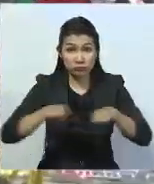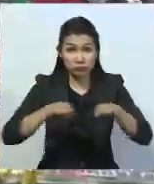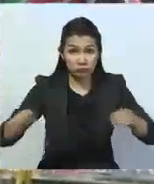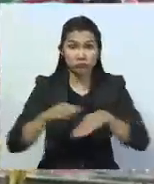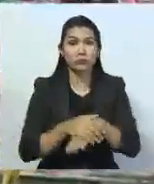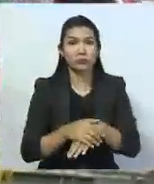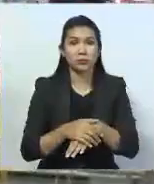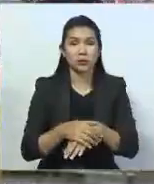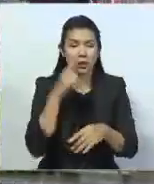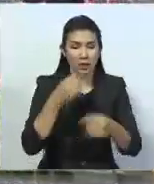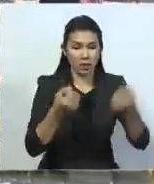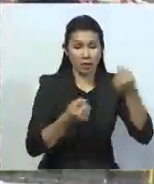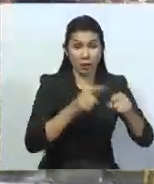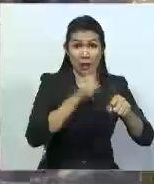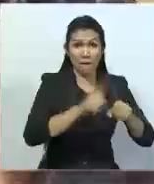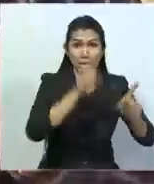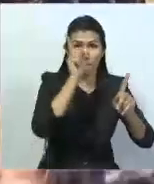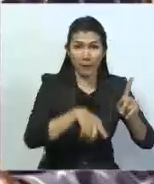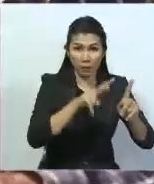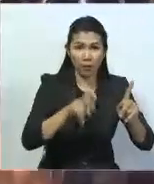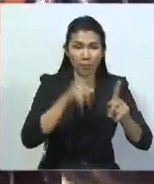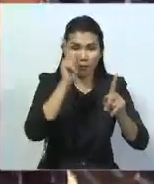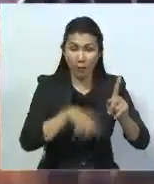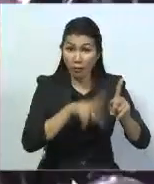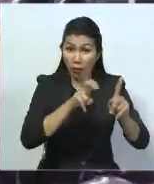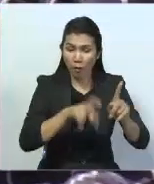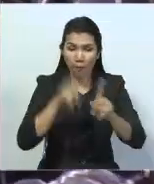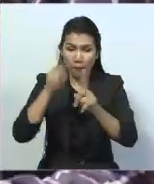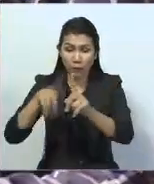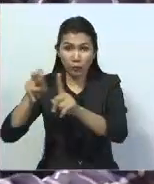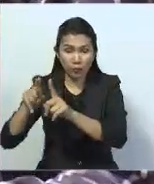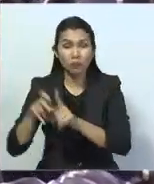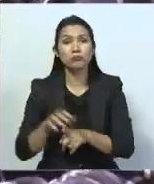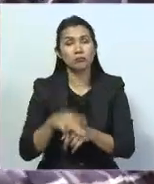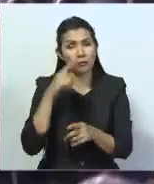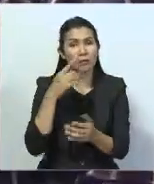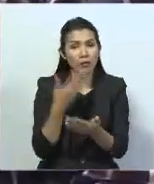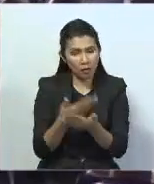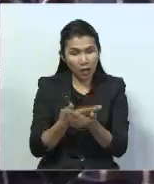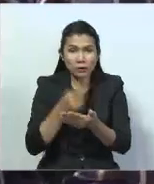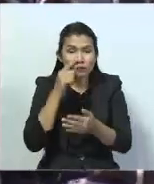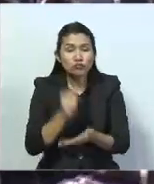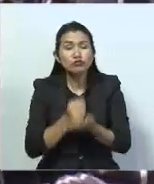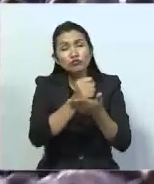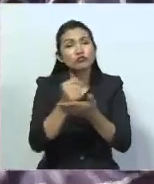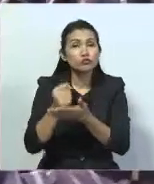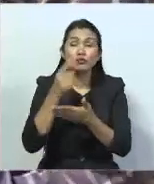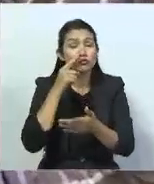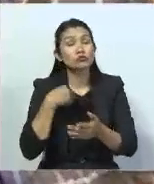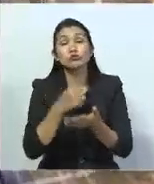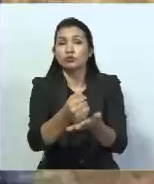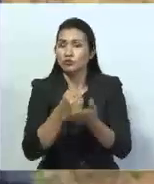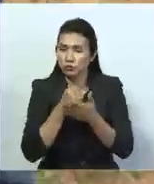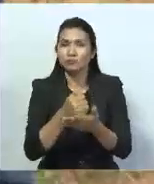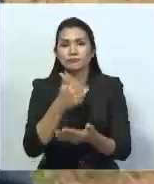มๆเลย 1,000 คันและ 1,200 ค่ะ เพื่อลดต้นทุนได้รถเกี่ยวก็ไปลดราคาเก็บเกี่ยวต่ำลงไปช่วยทุกคนต่างคนต่างช่วย